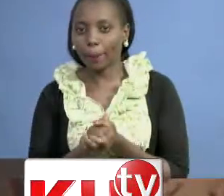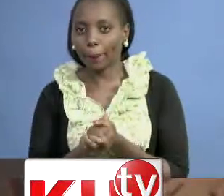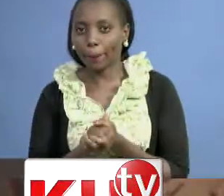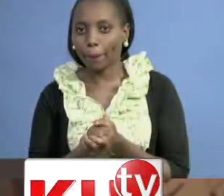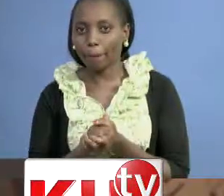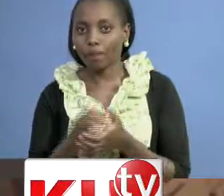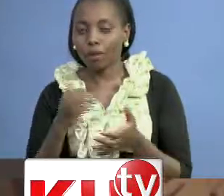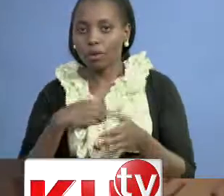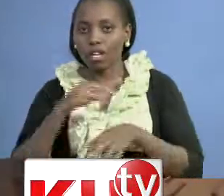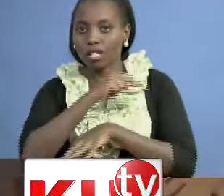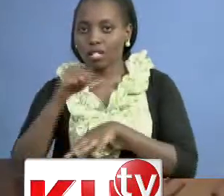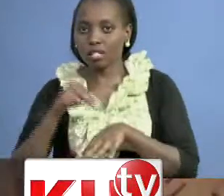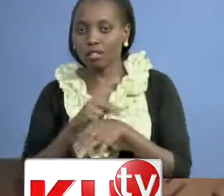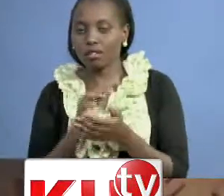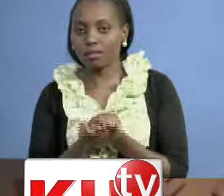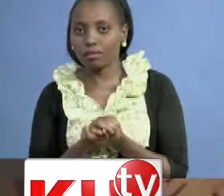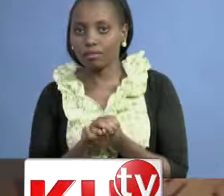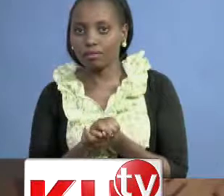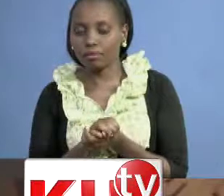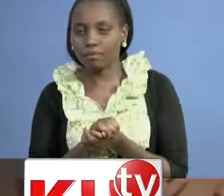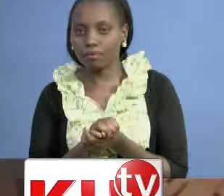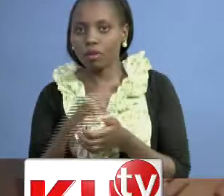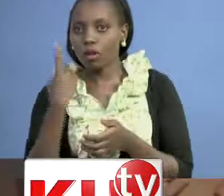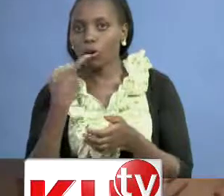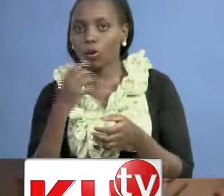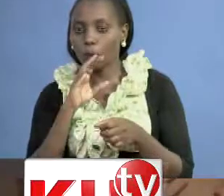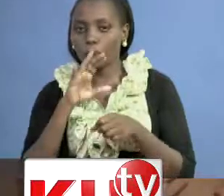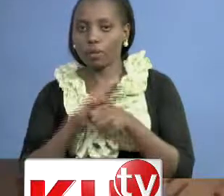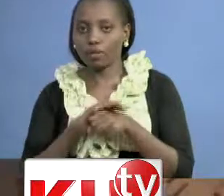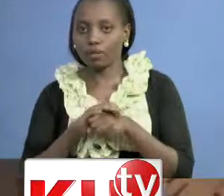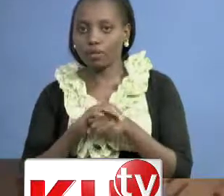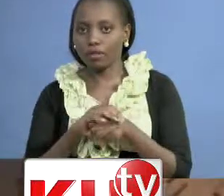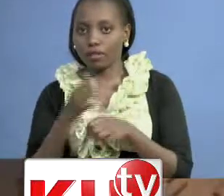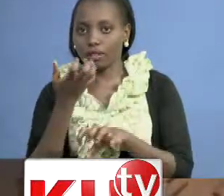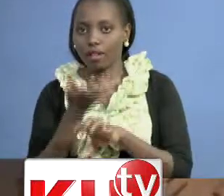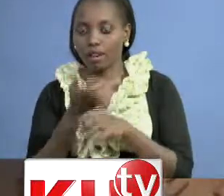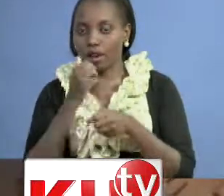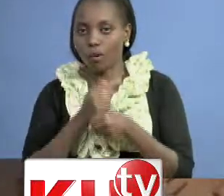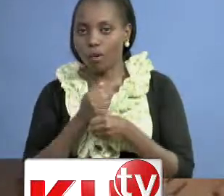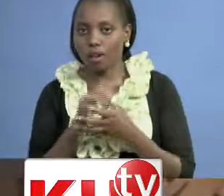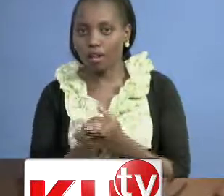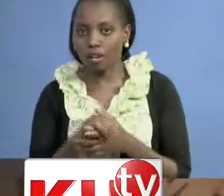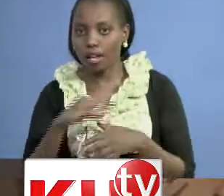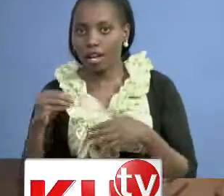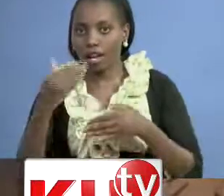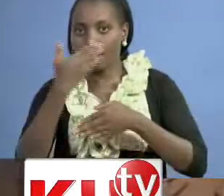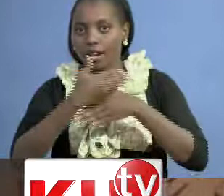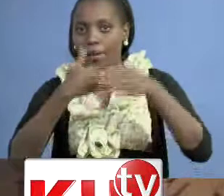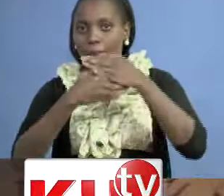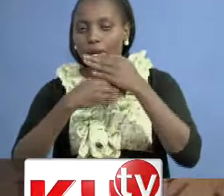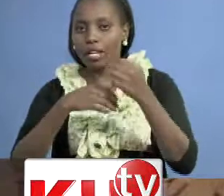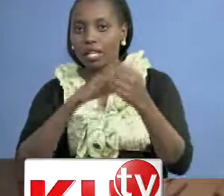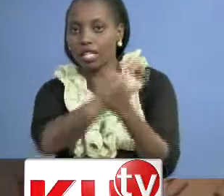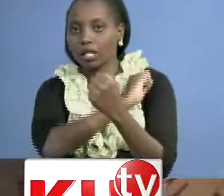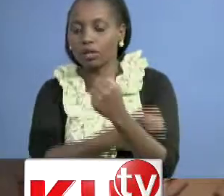He was a nationalist who believed in hard work and building strong bonds